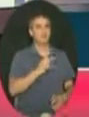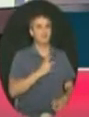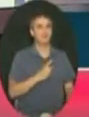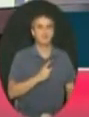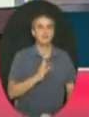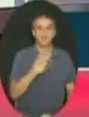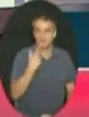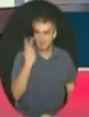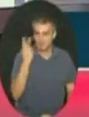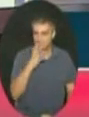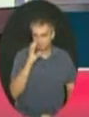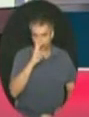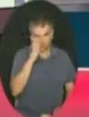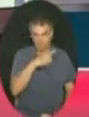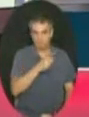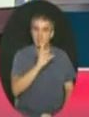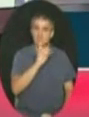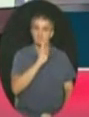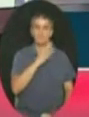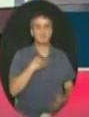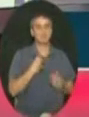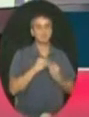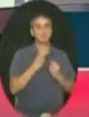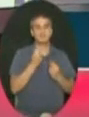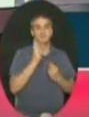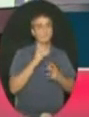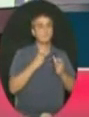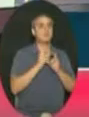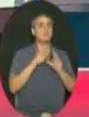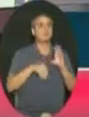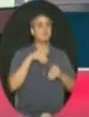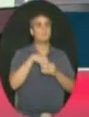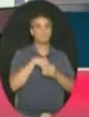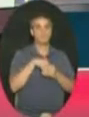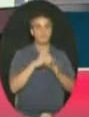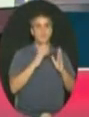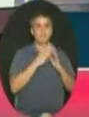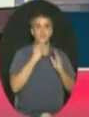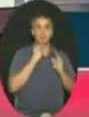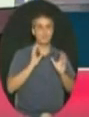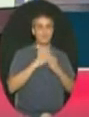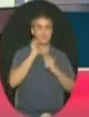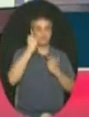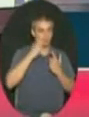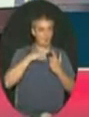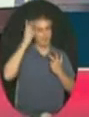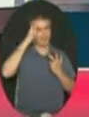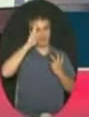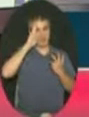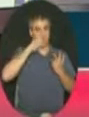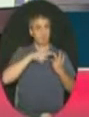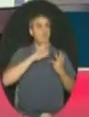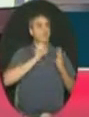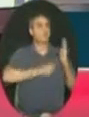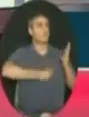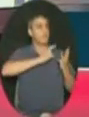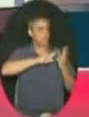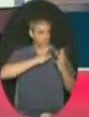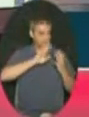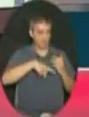ונסביר לצופים שלנו שלא הבינו. דוד ביטן רצה להוסיף כסף למפלגות שיש בהן פריימריז, הבית היהודי, מחנה ציוני והליכוד. באו שותפות